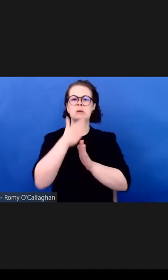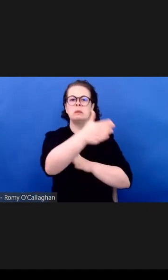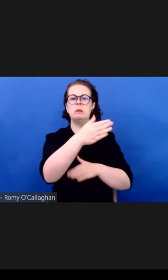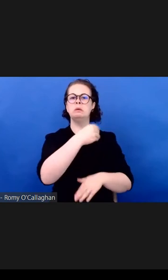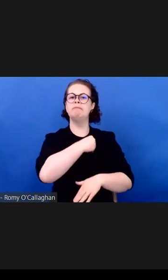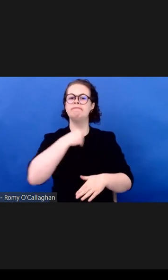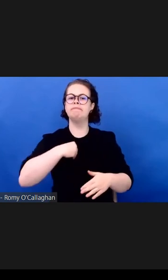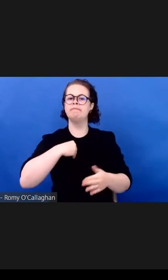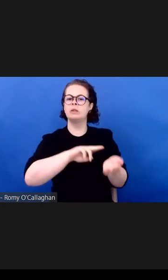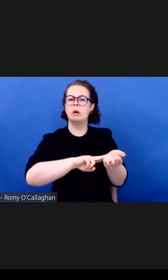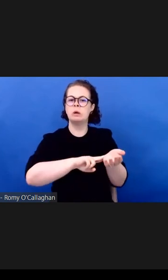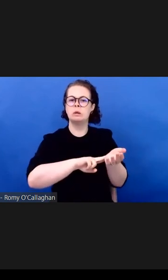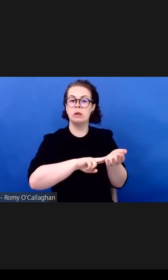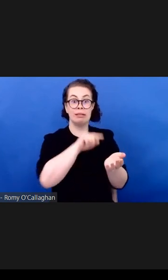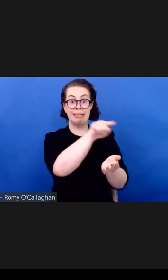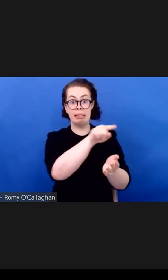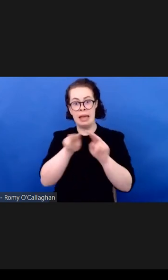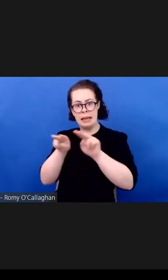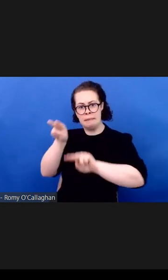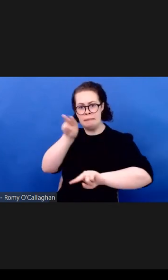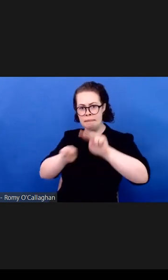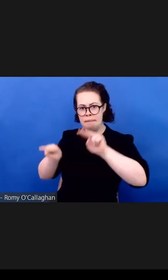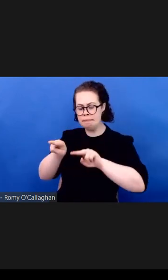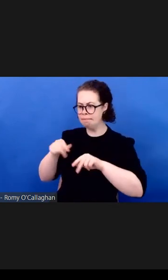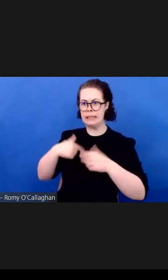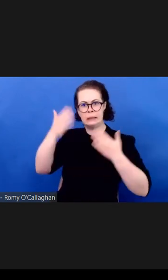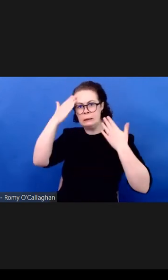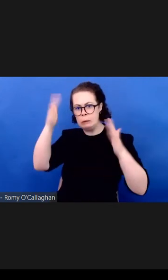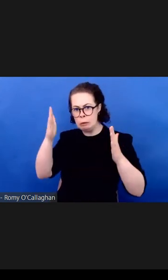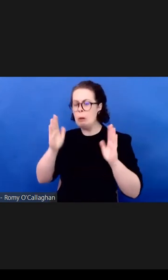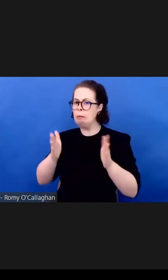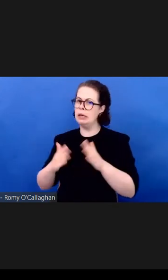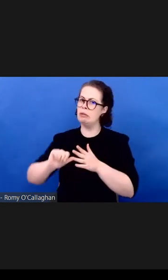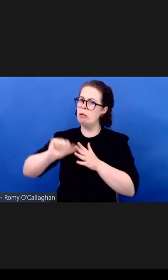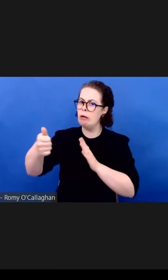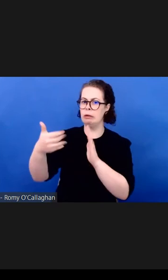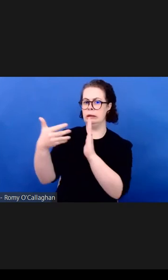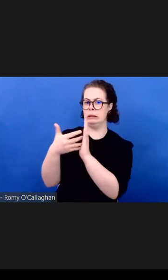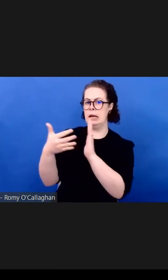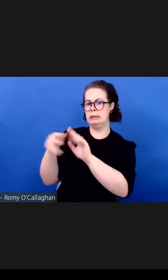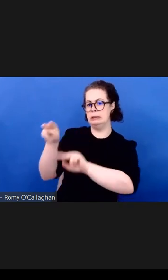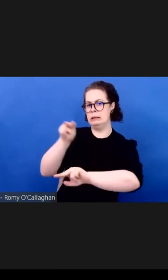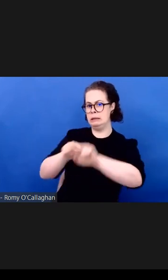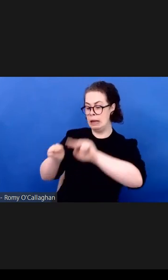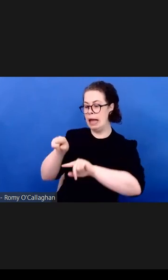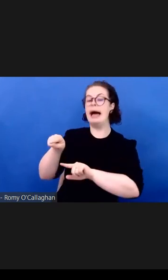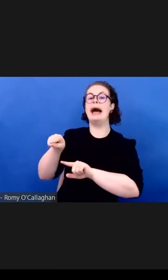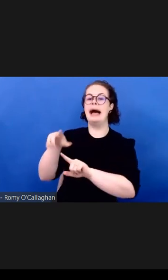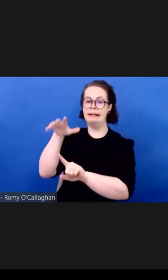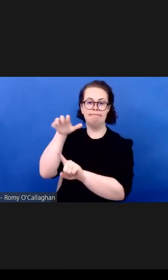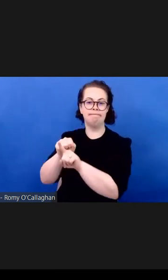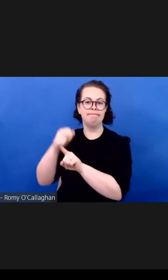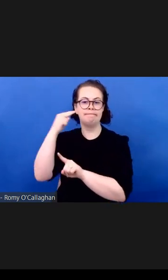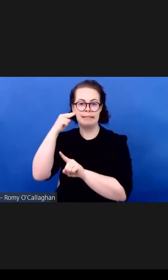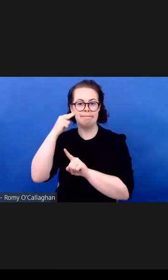ডাক্তার। সেখানে দেখাইলাম, তারপর আমি শিলিগুড়িতে নিয়ে যাই, সেখানে দেখাই। তো সেখানে তিনি কিচ্ছু বলে নেই, বলছে